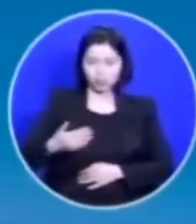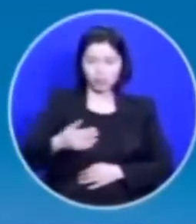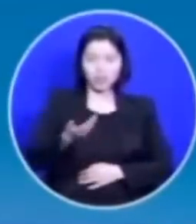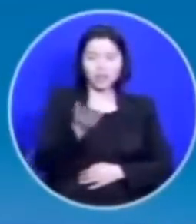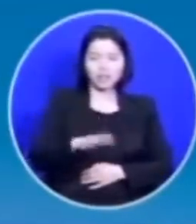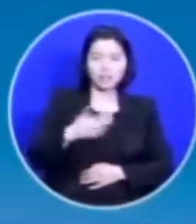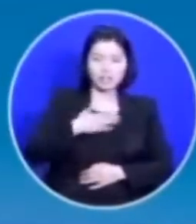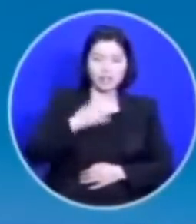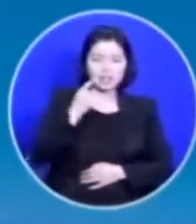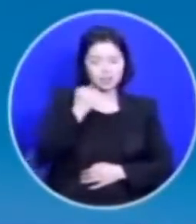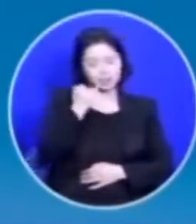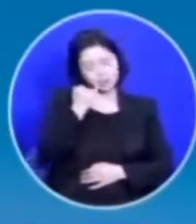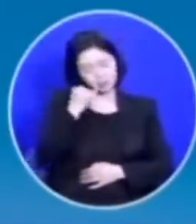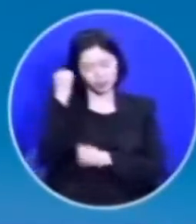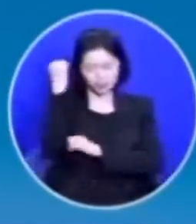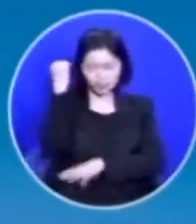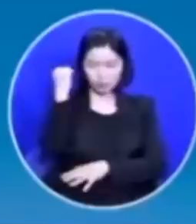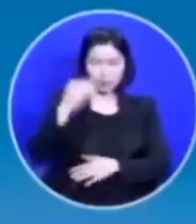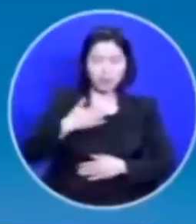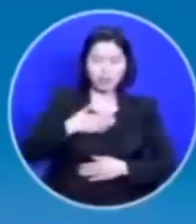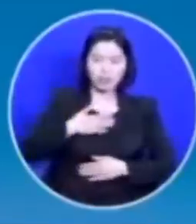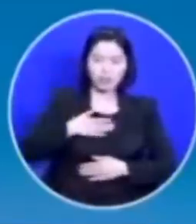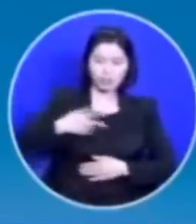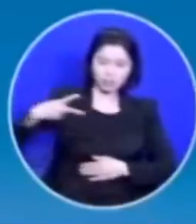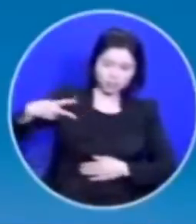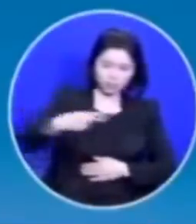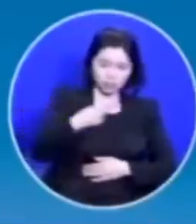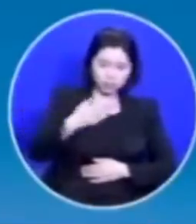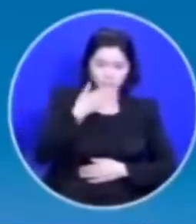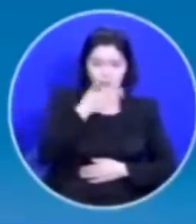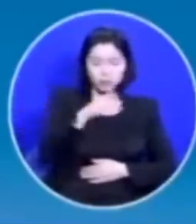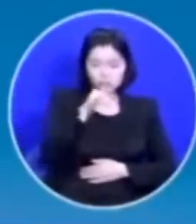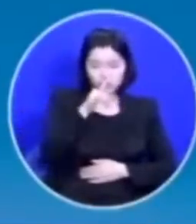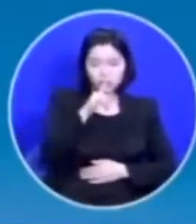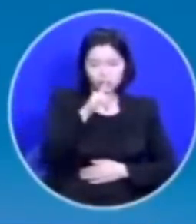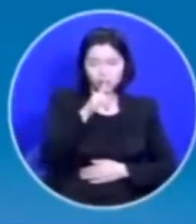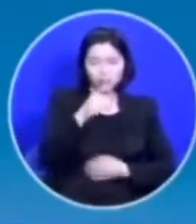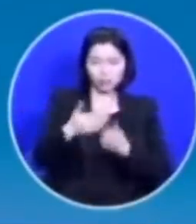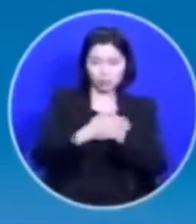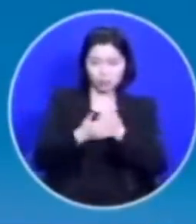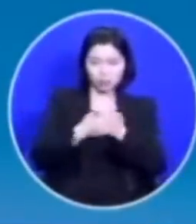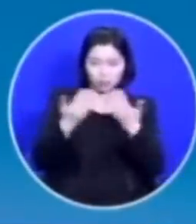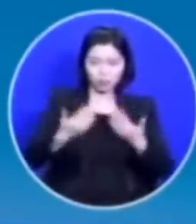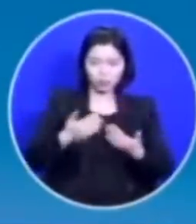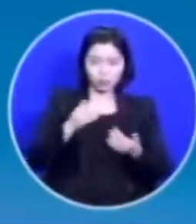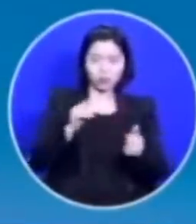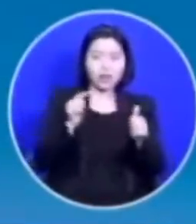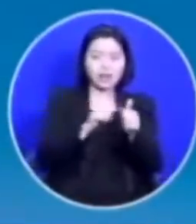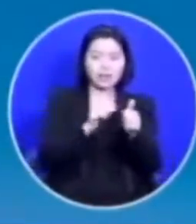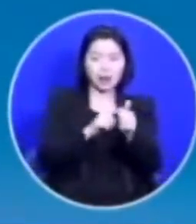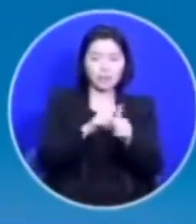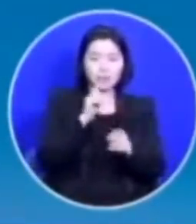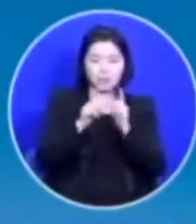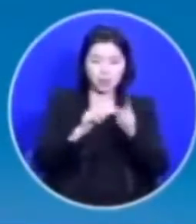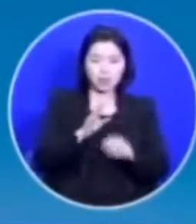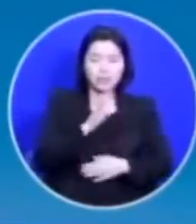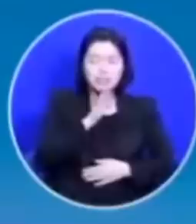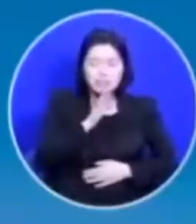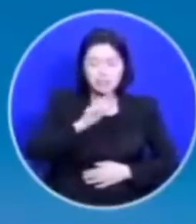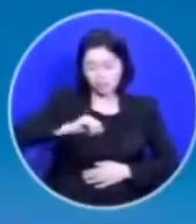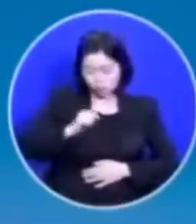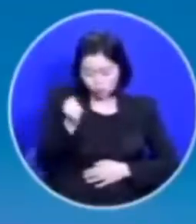뿌리를 내 대해서 끊어낼 수 있게 도와주시고 남편의 말에 진정 순종할 수 있게